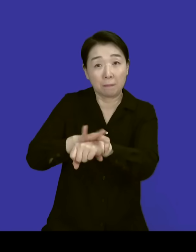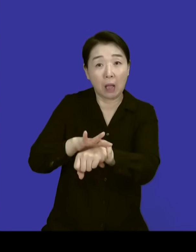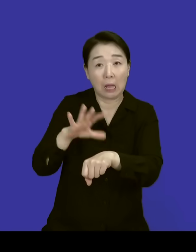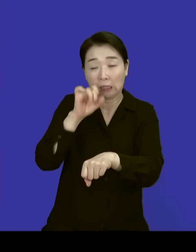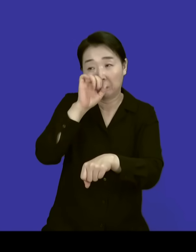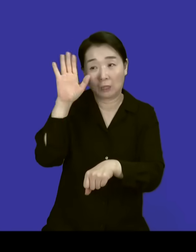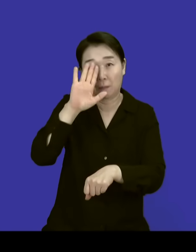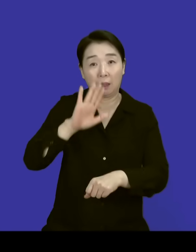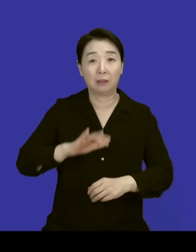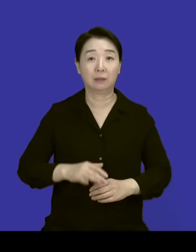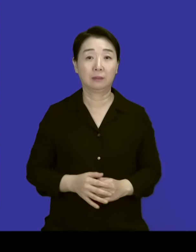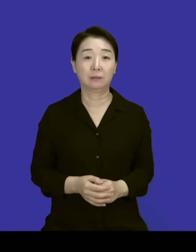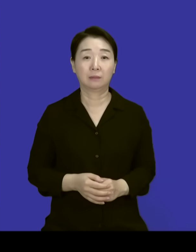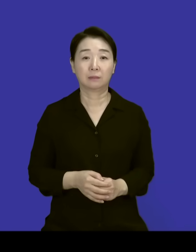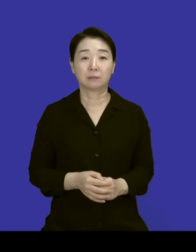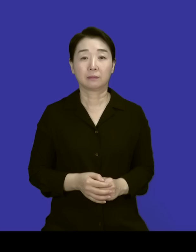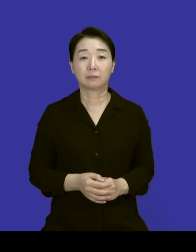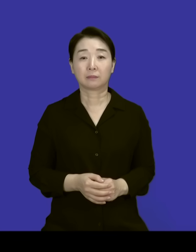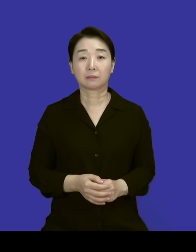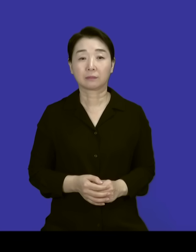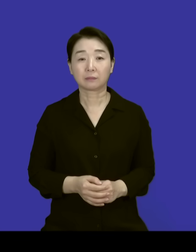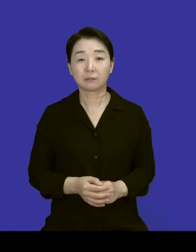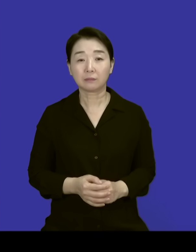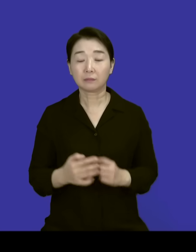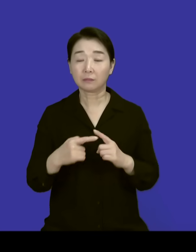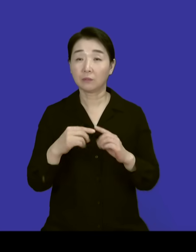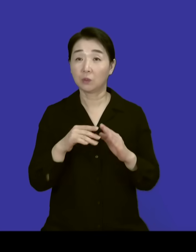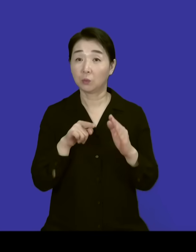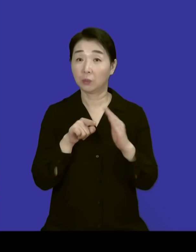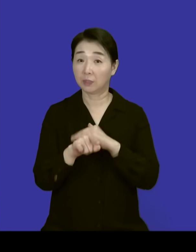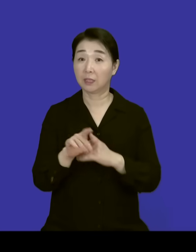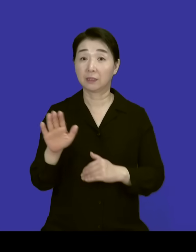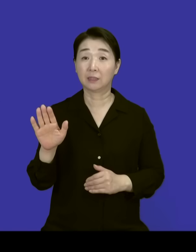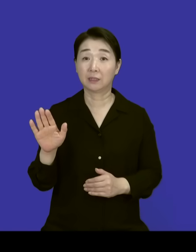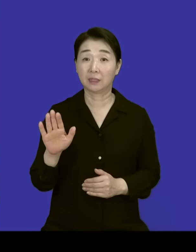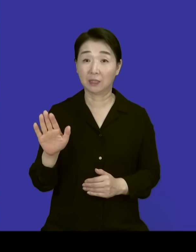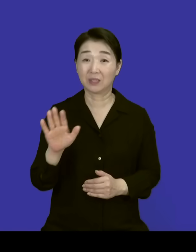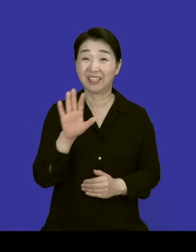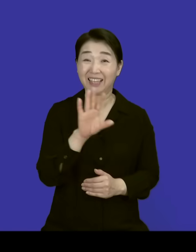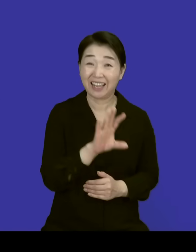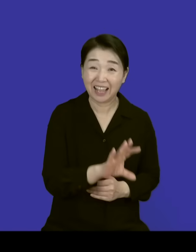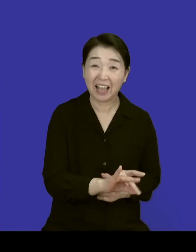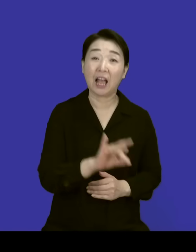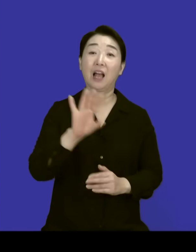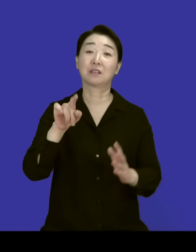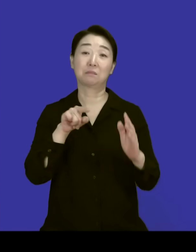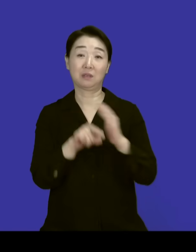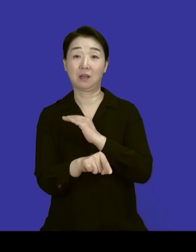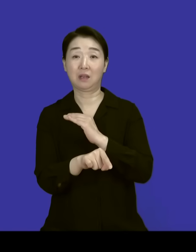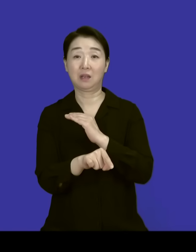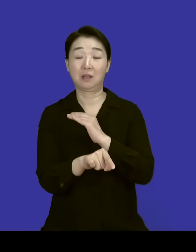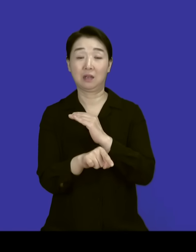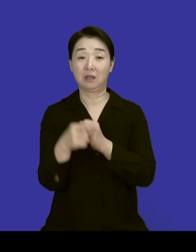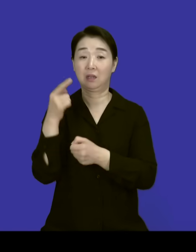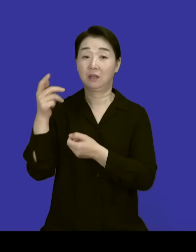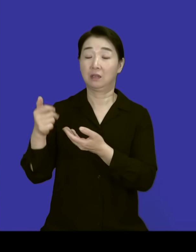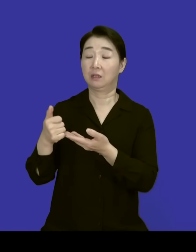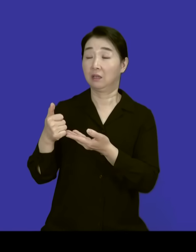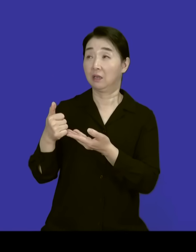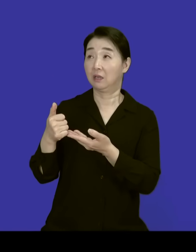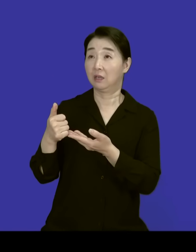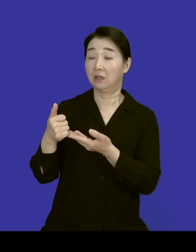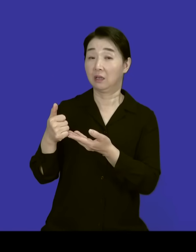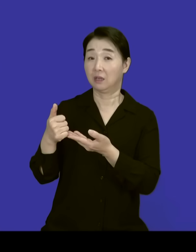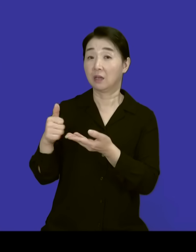어렸을 때부터. 예. 근데 막 교회를 가고 막 이런 거는 가끔은 진짜 갔지만 하나님 기독교 집안이라는 것도